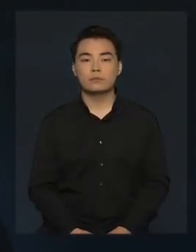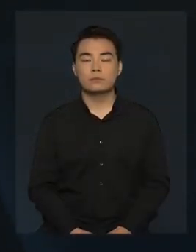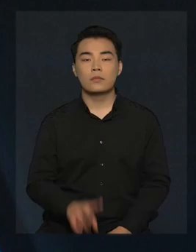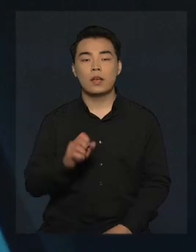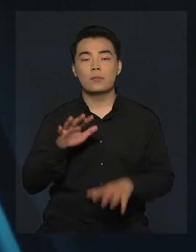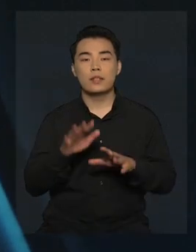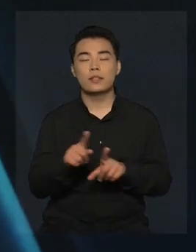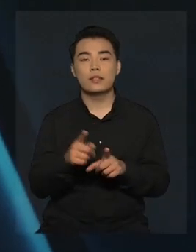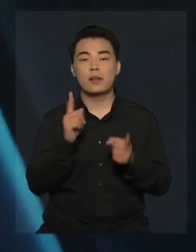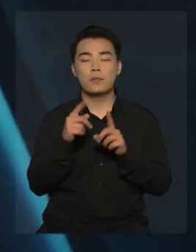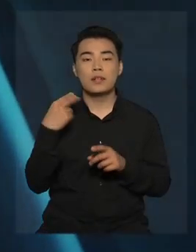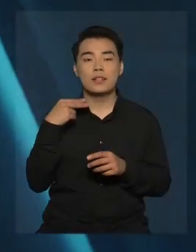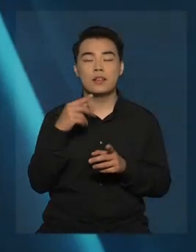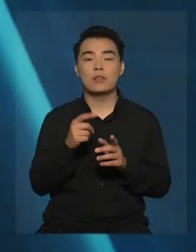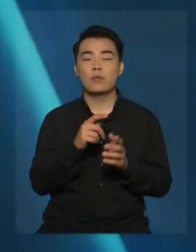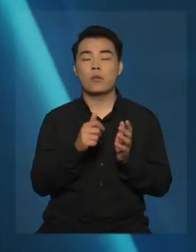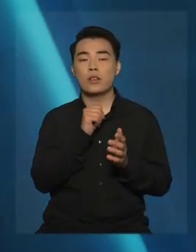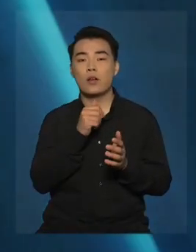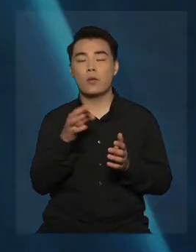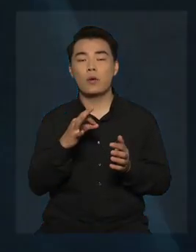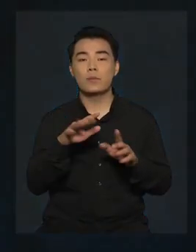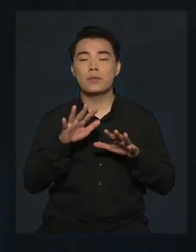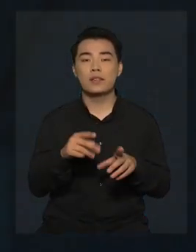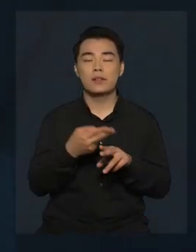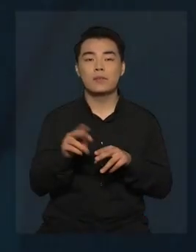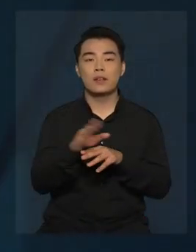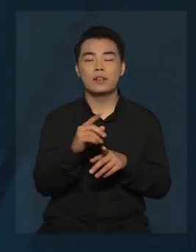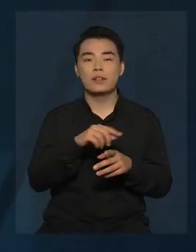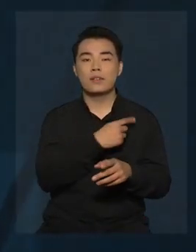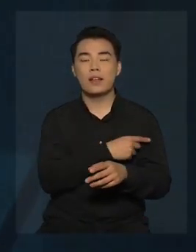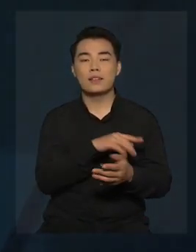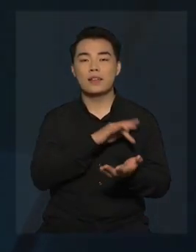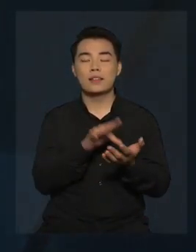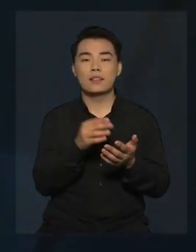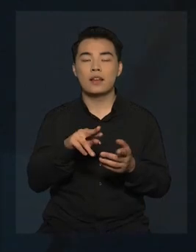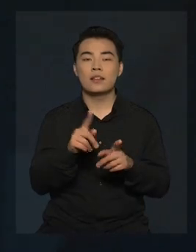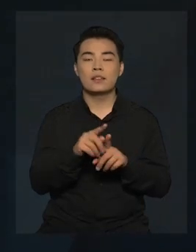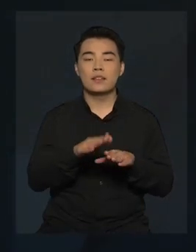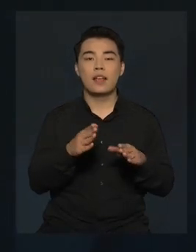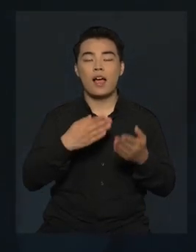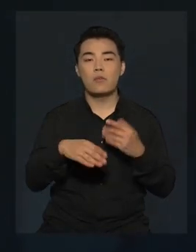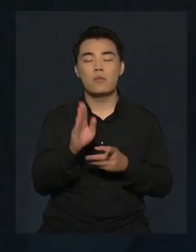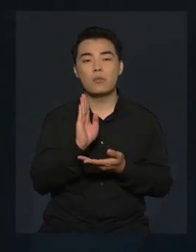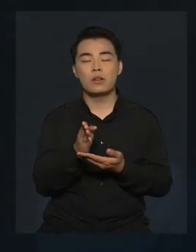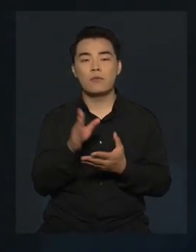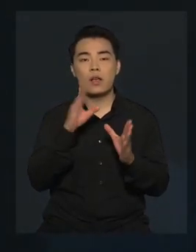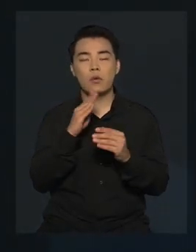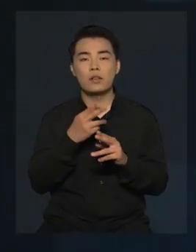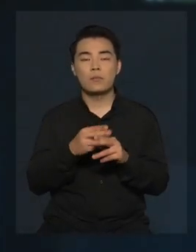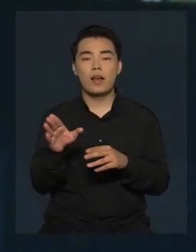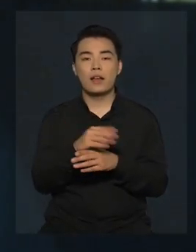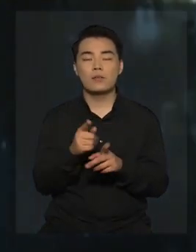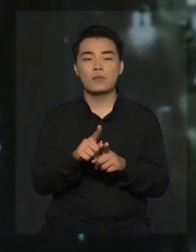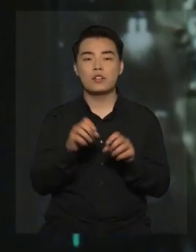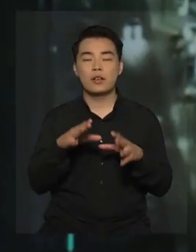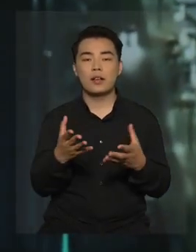На месте резиденции президента в Костанайской области появится реабилитационный центр для детей с ограниченными возможностями. Такое решение